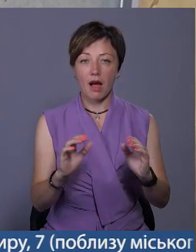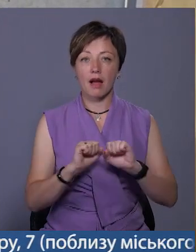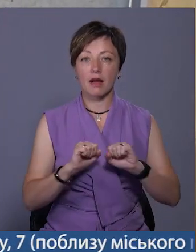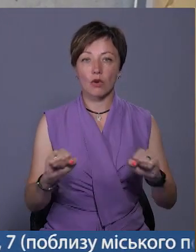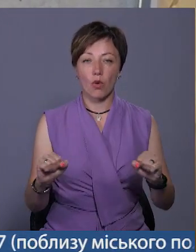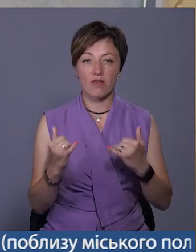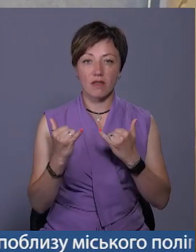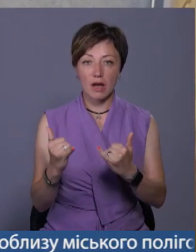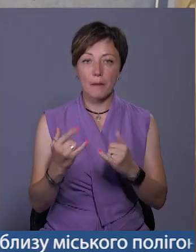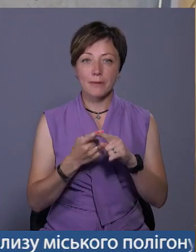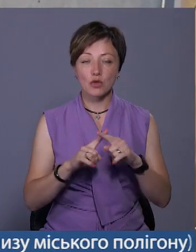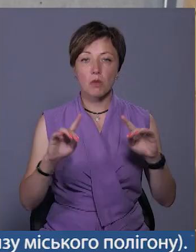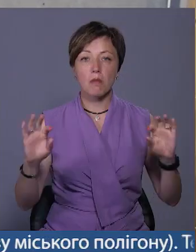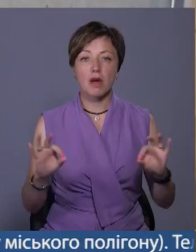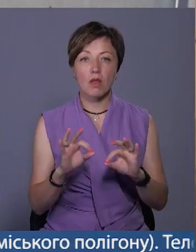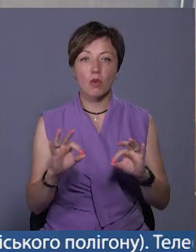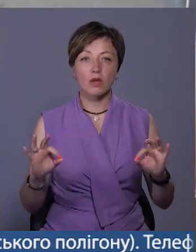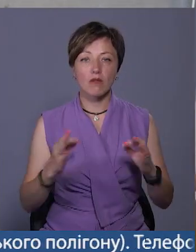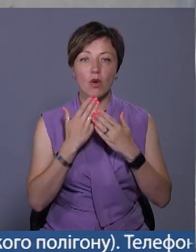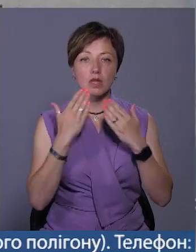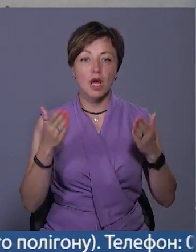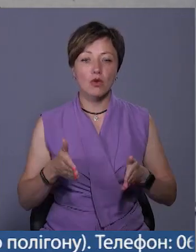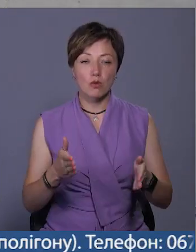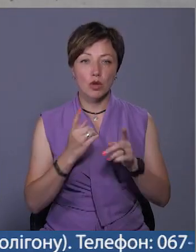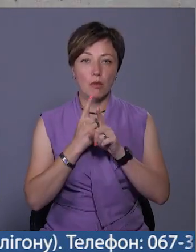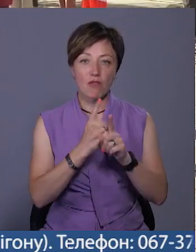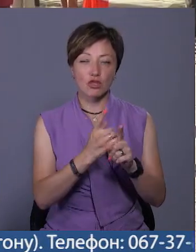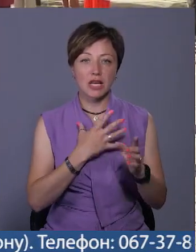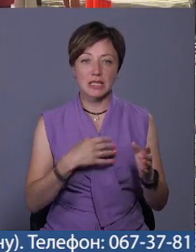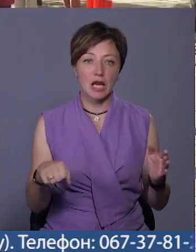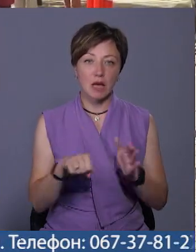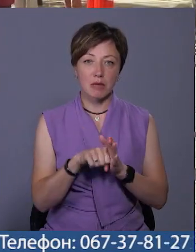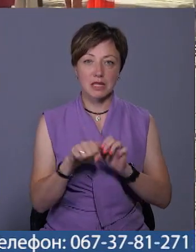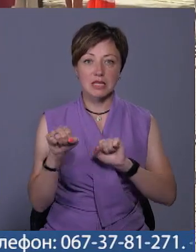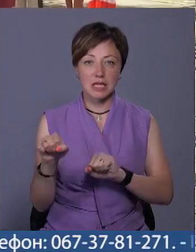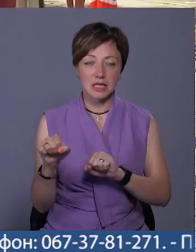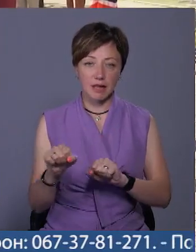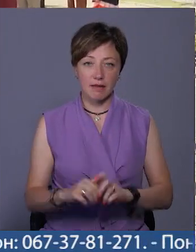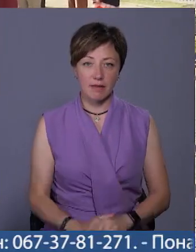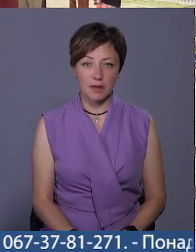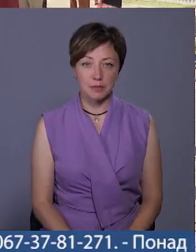Саме під цю мелодію в останню путь проводжають загиблих захисників.